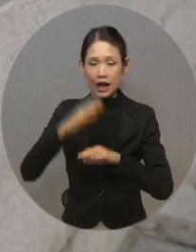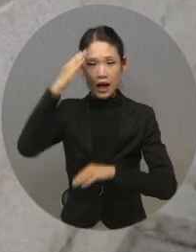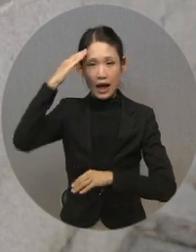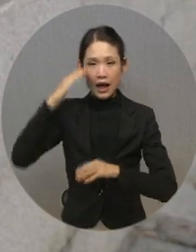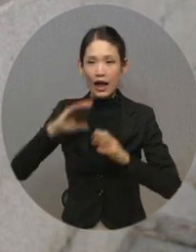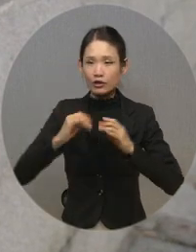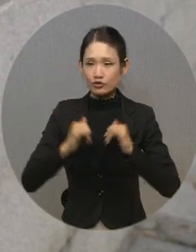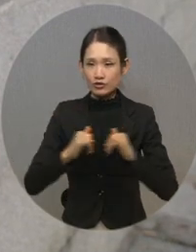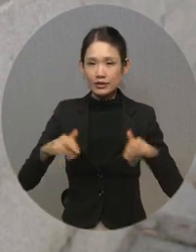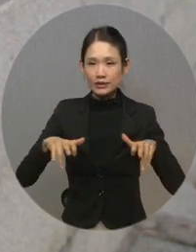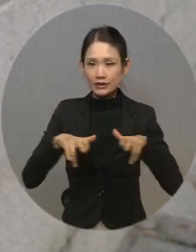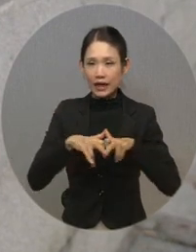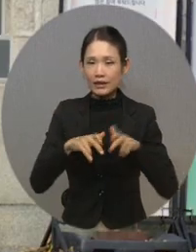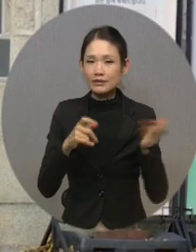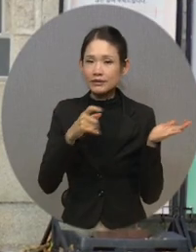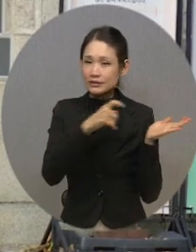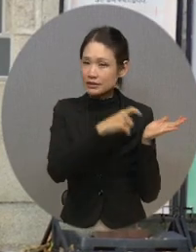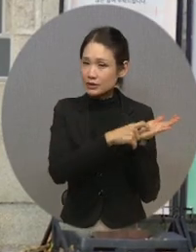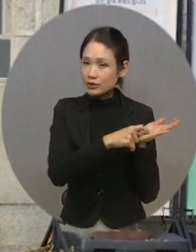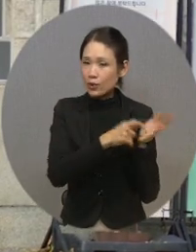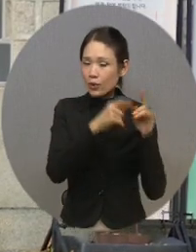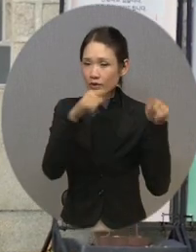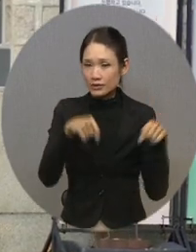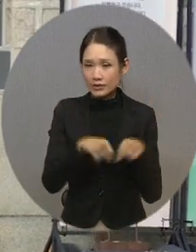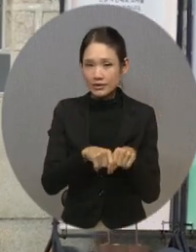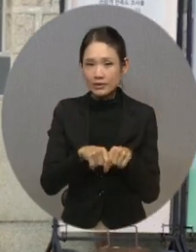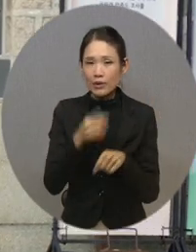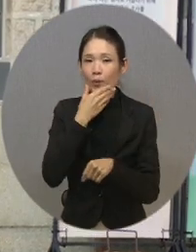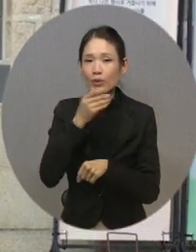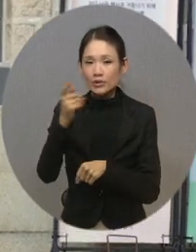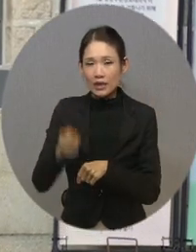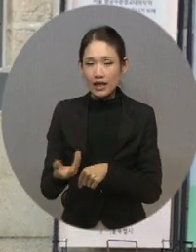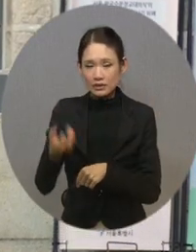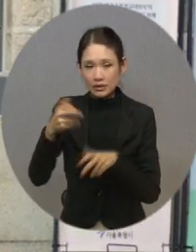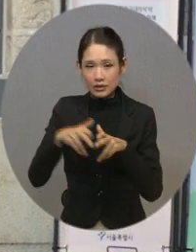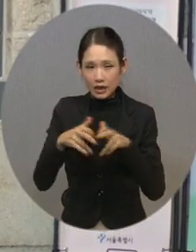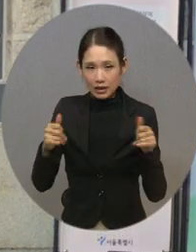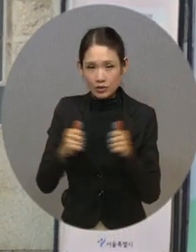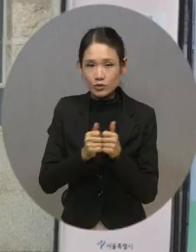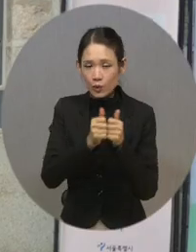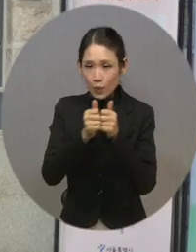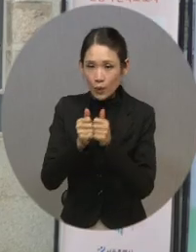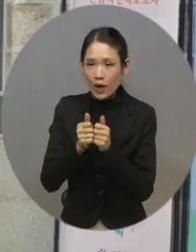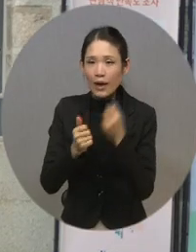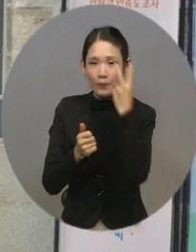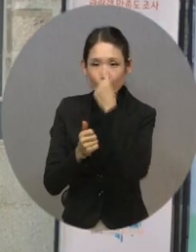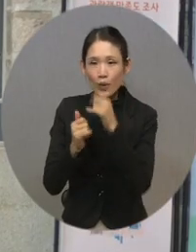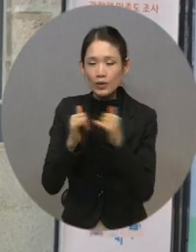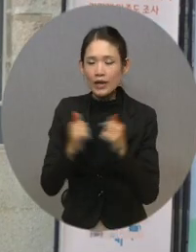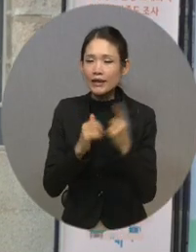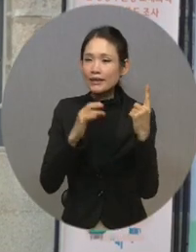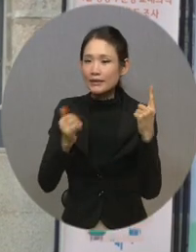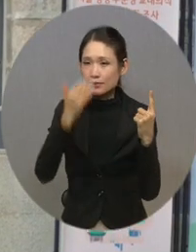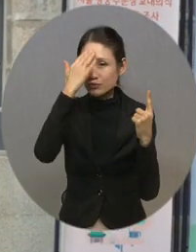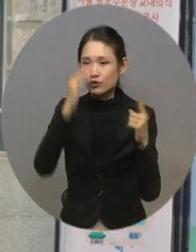그리고 장애인 등록증이나 복지카드를 가진 장애인과 동행보호자 1인은 무료로 입장하실 수